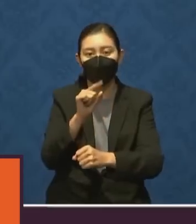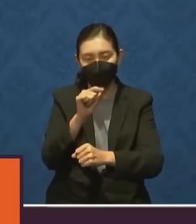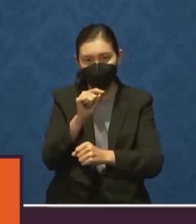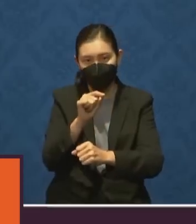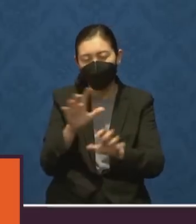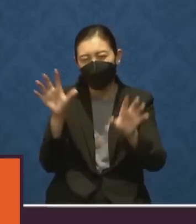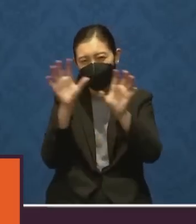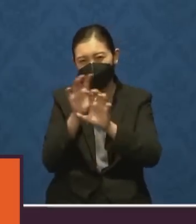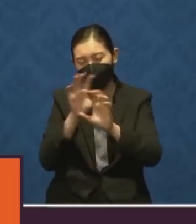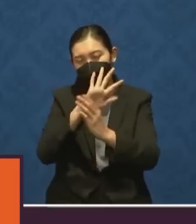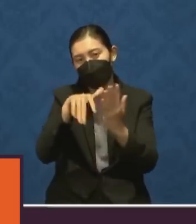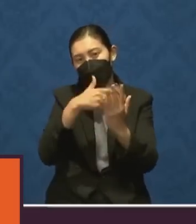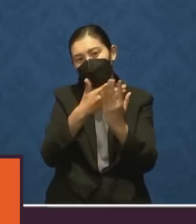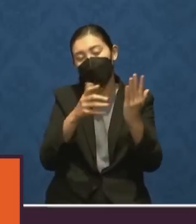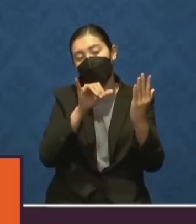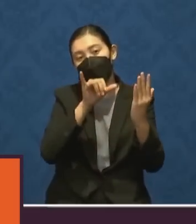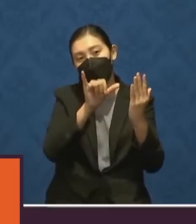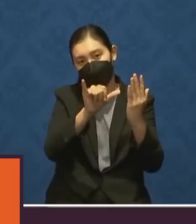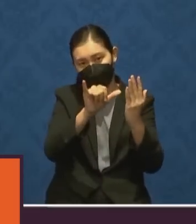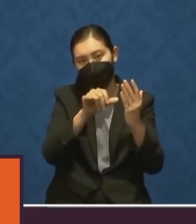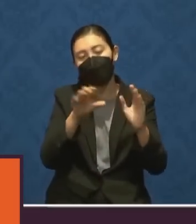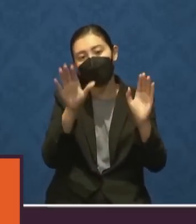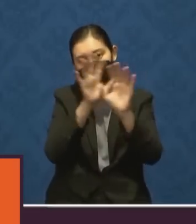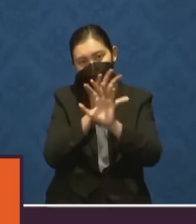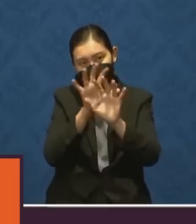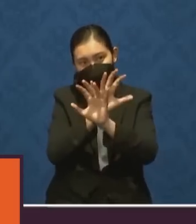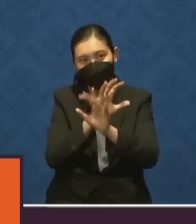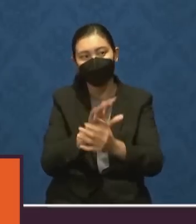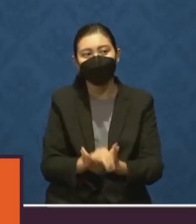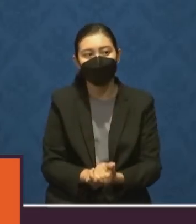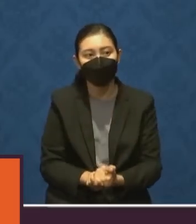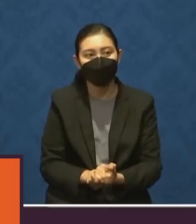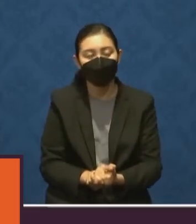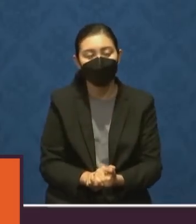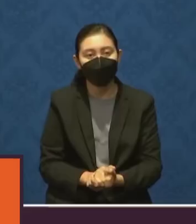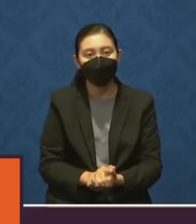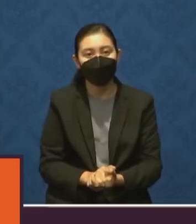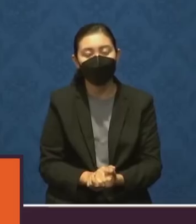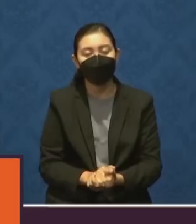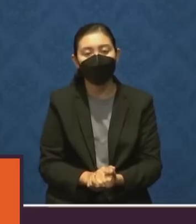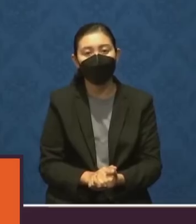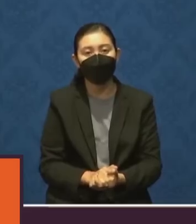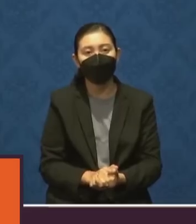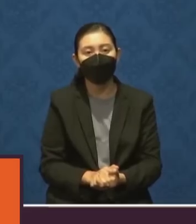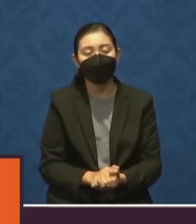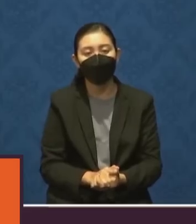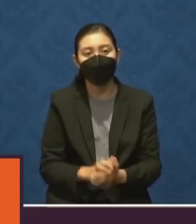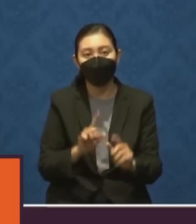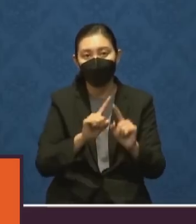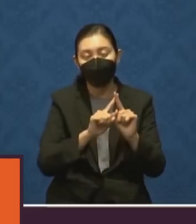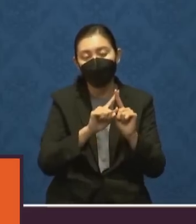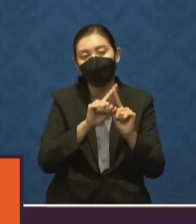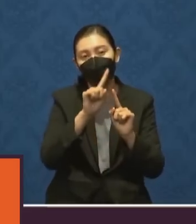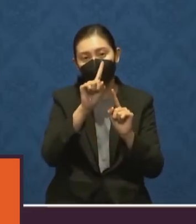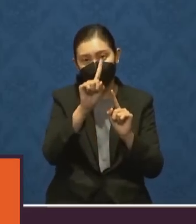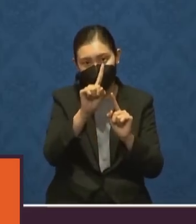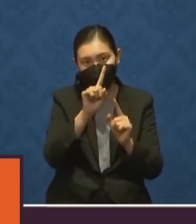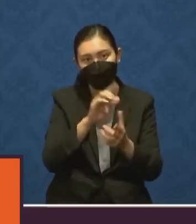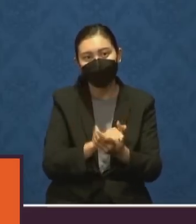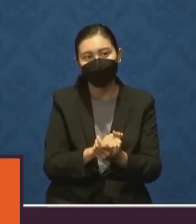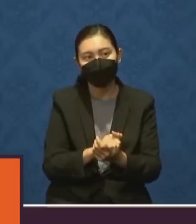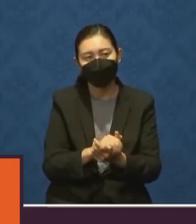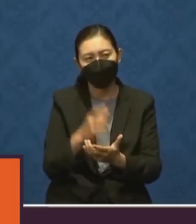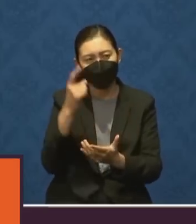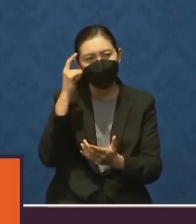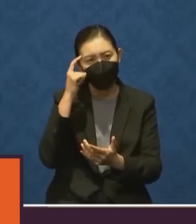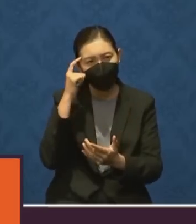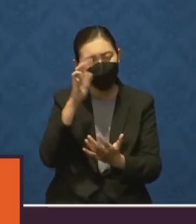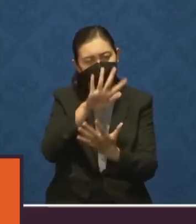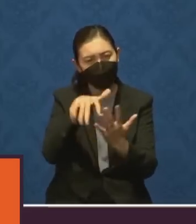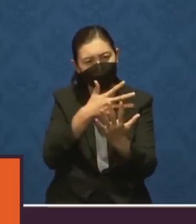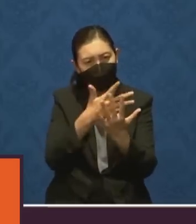บ